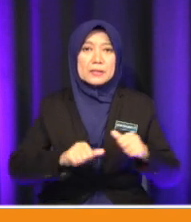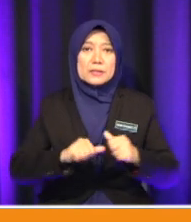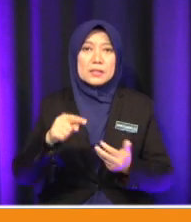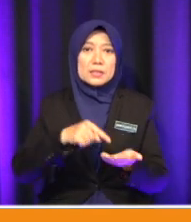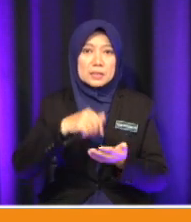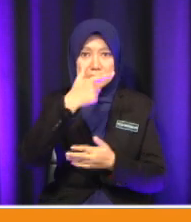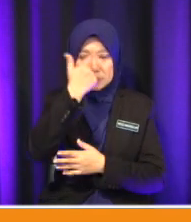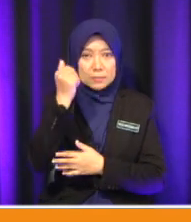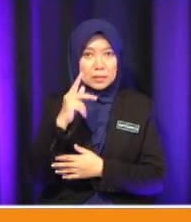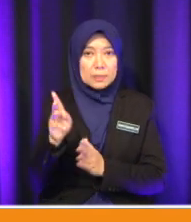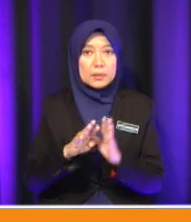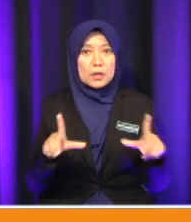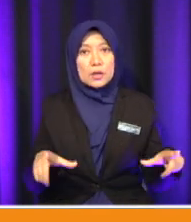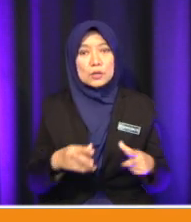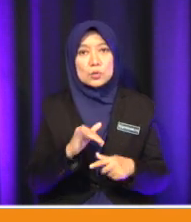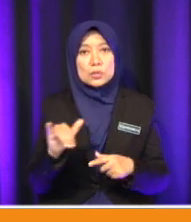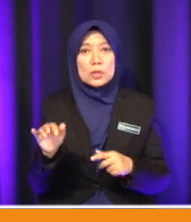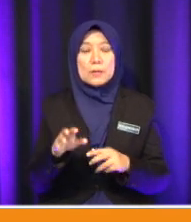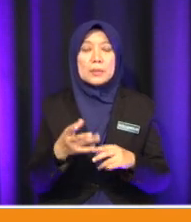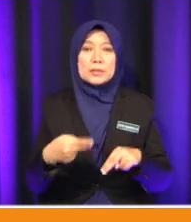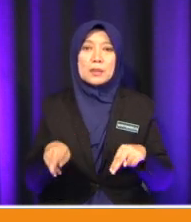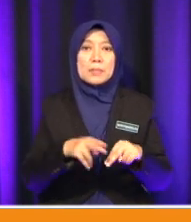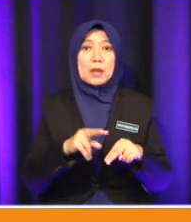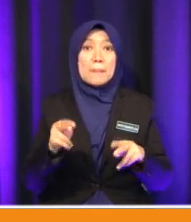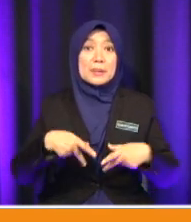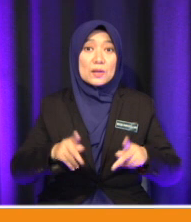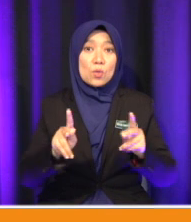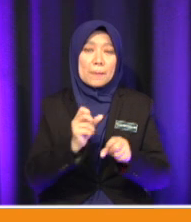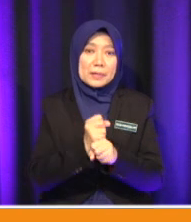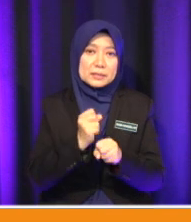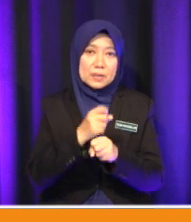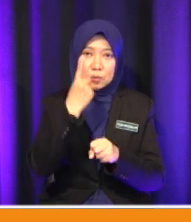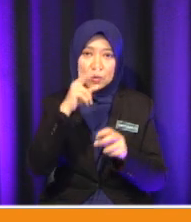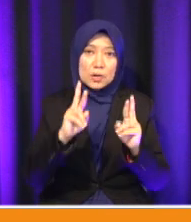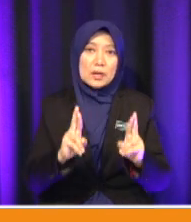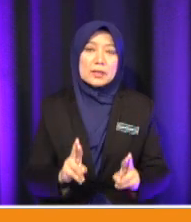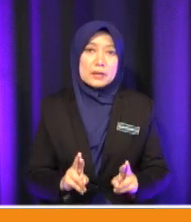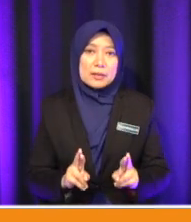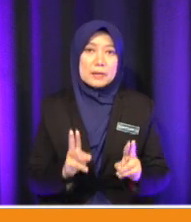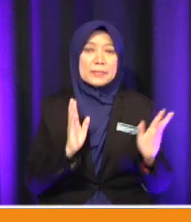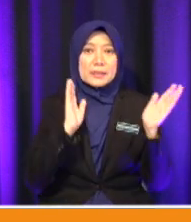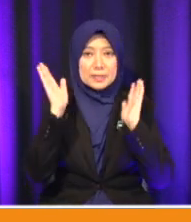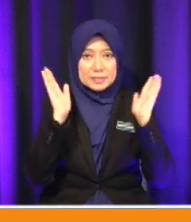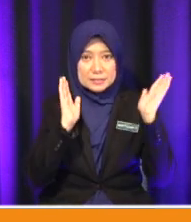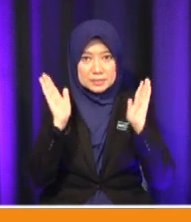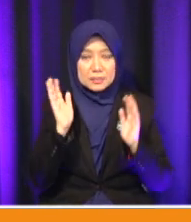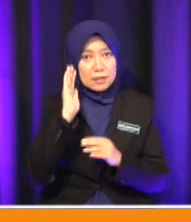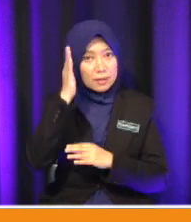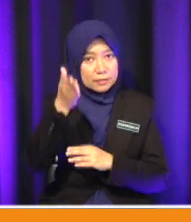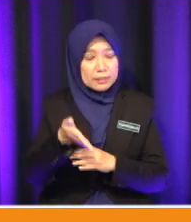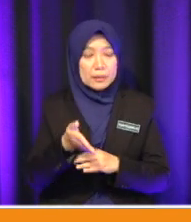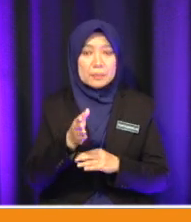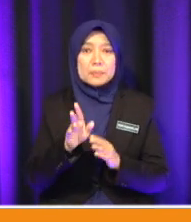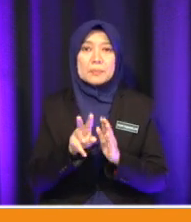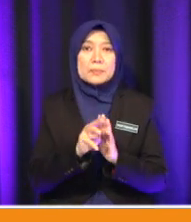menyebabkan berlakunya peningkatan peluang pekerjaan kepada rakyat tempat Tan Ya ini akan meningkatkan